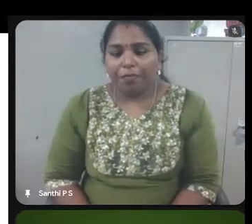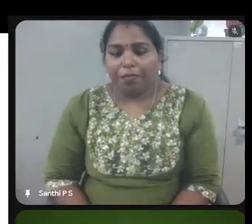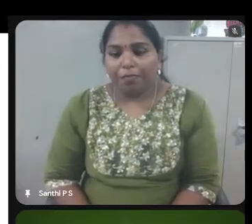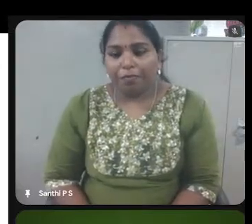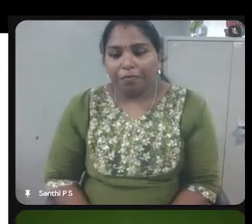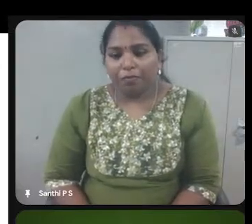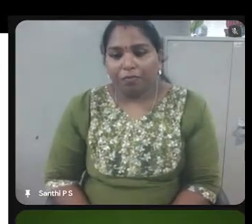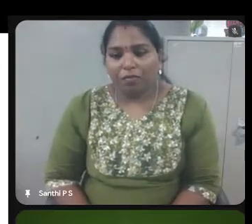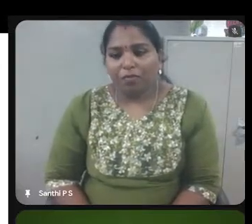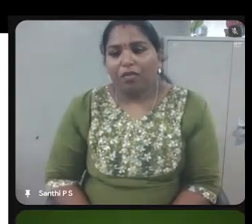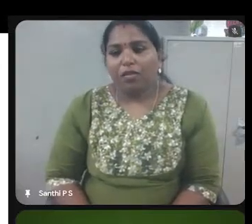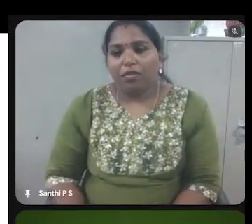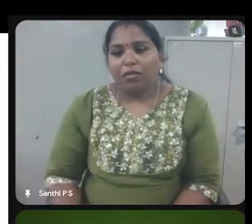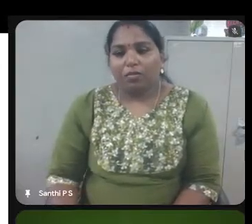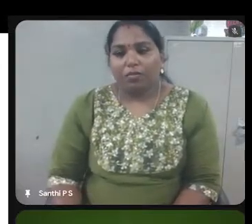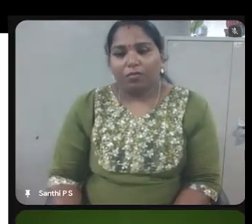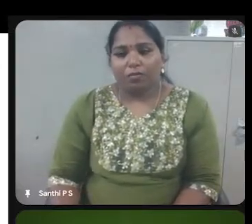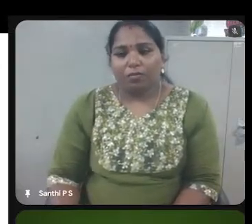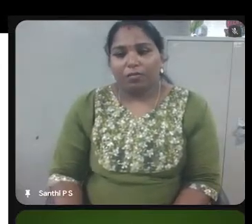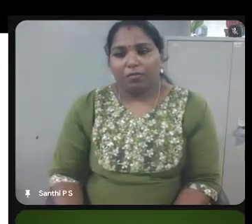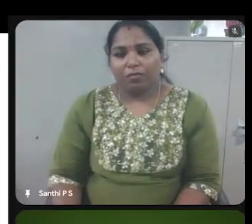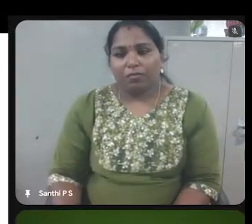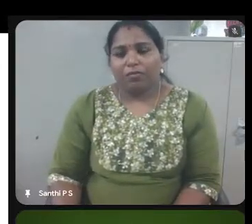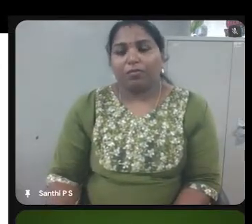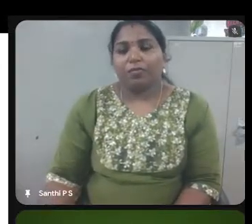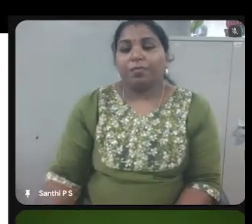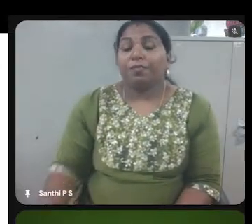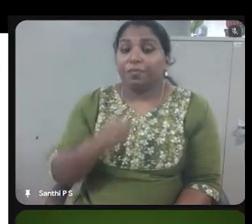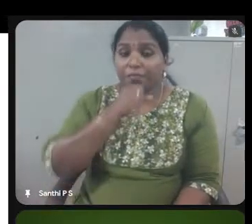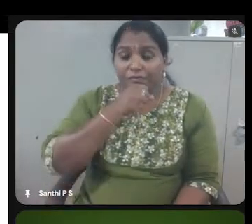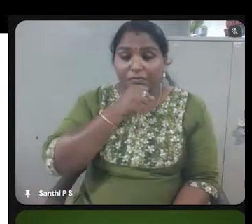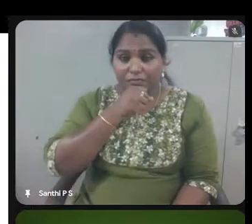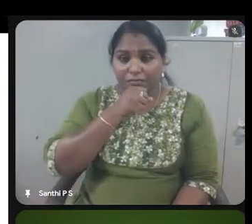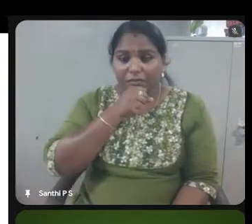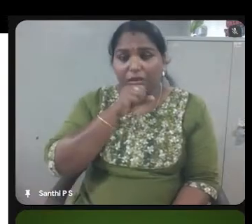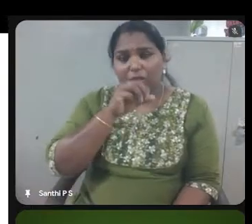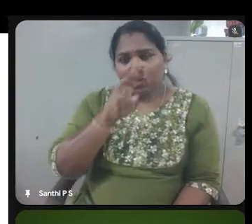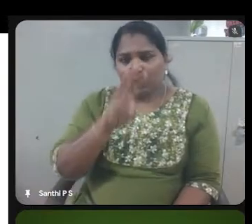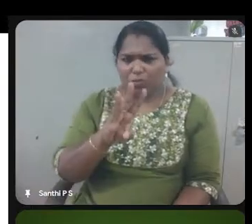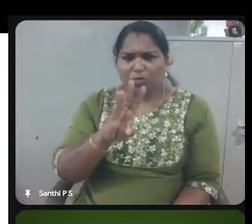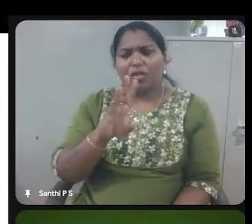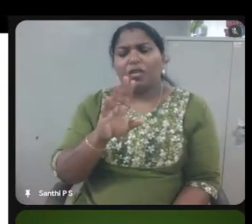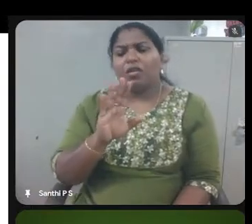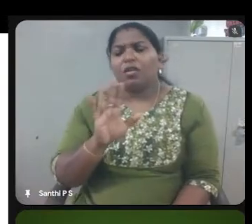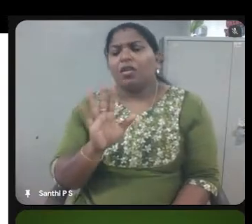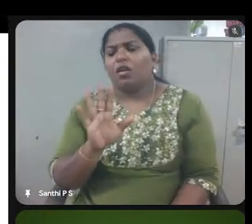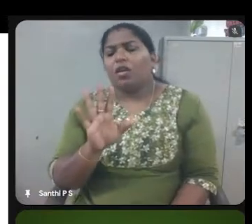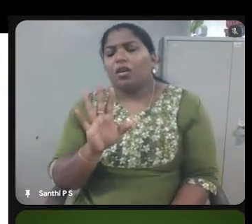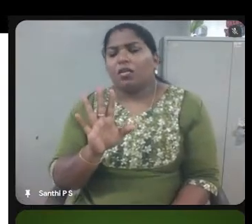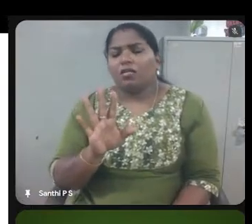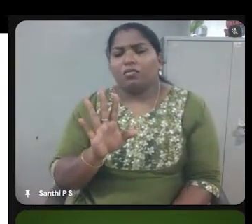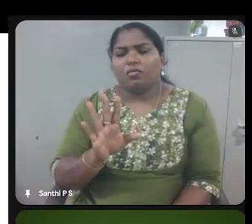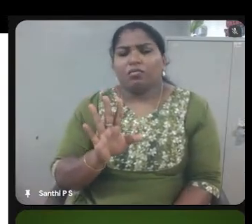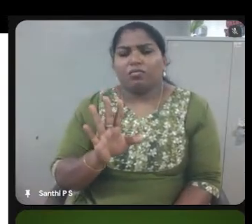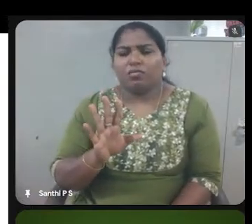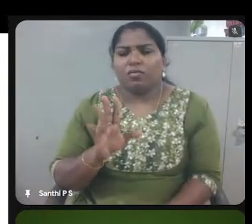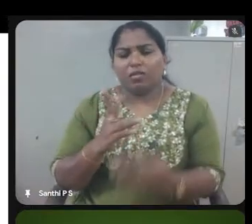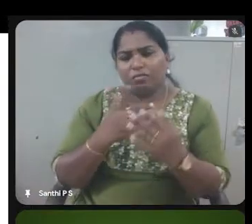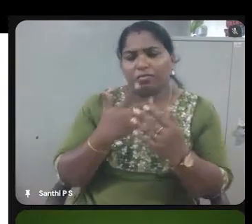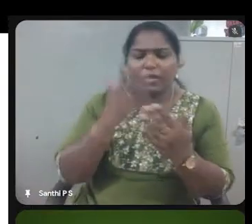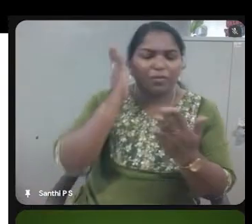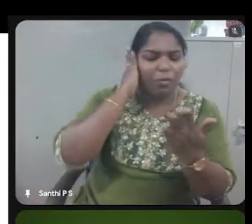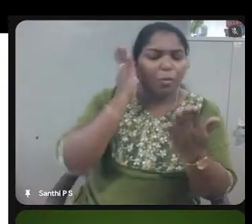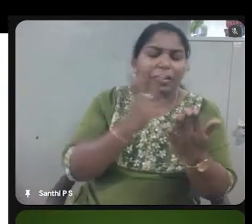നമുക്കൊരു മറ്റൊരു ചോദ്യം വന്നിട്ടുള്ളത്, 3 വയസ്സുള്ള ഒരു കുട്ടി എക്സസീവ് സ്ക്രീൻ ടൈം ആണ്, അതുകൊണ്ട് ബിഹേവിയറൽ ഇഷ്യൂസ് ഉണ്ട്, ബിഹേവിയറൽ